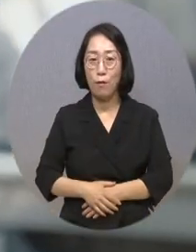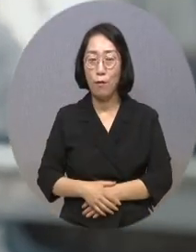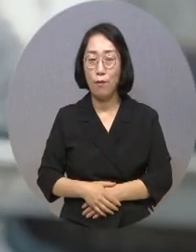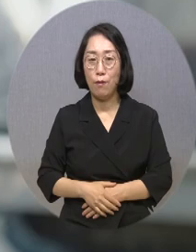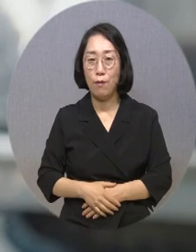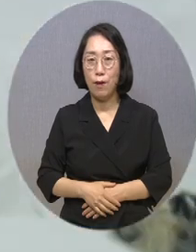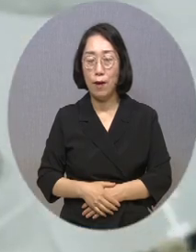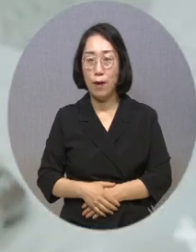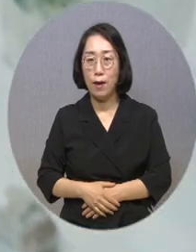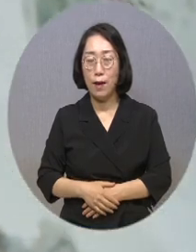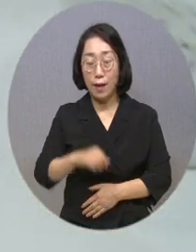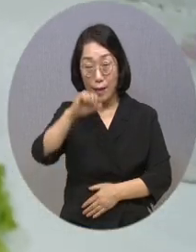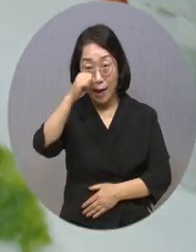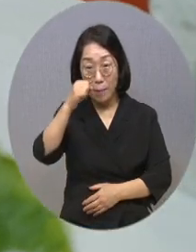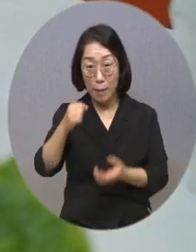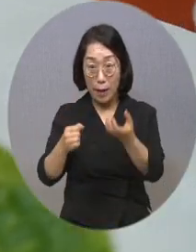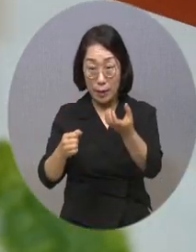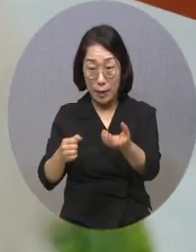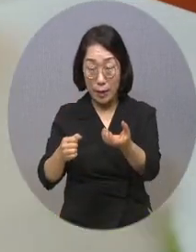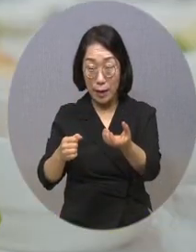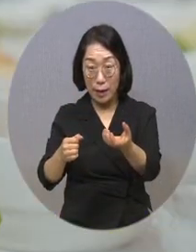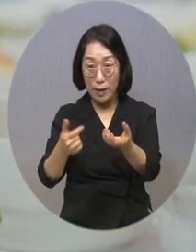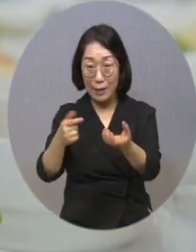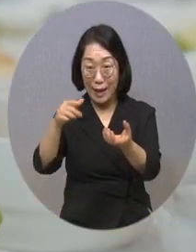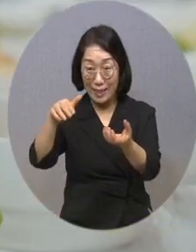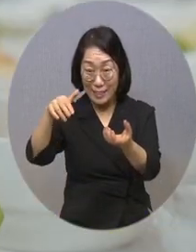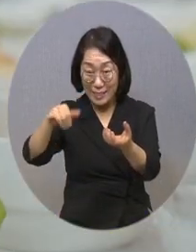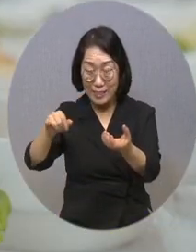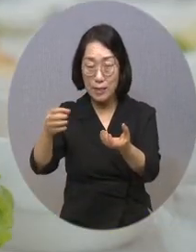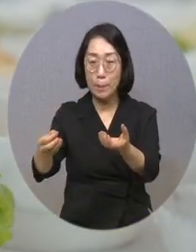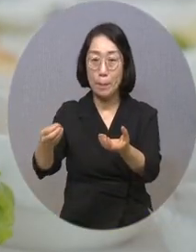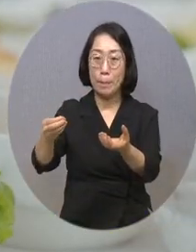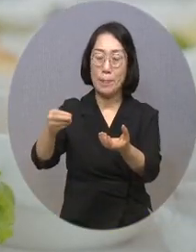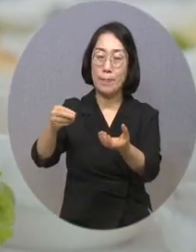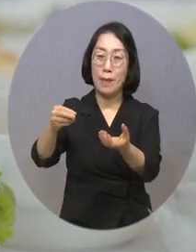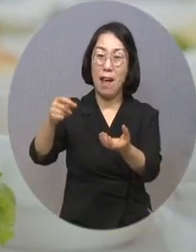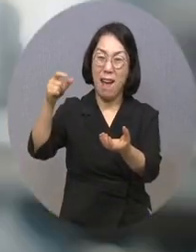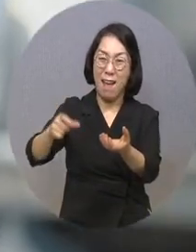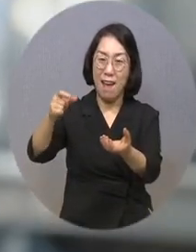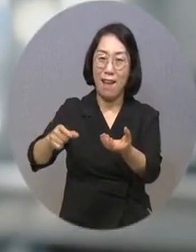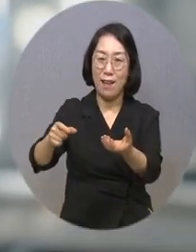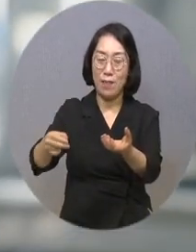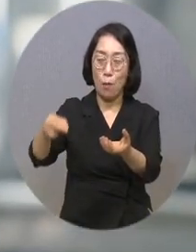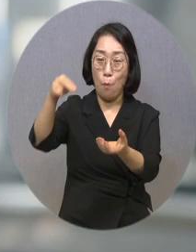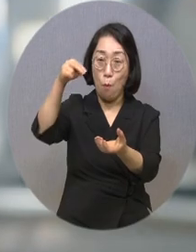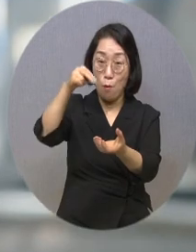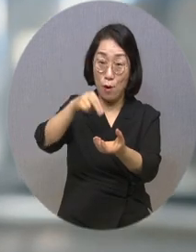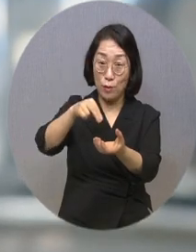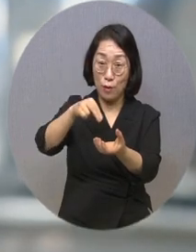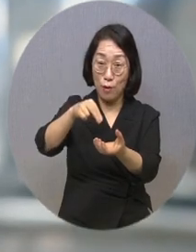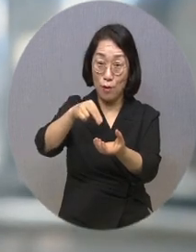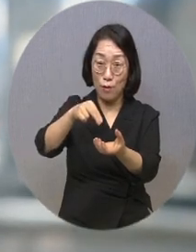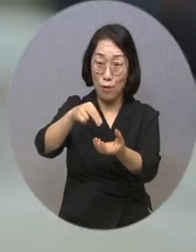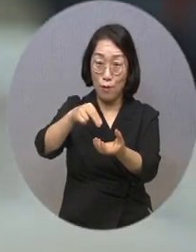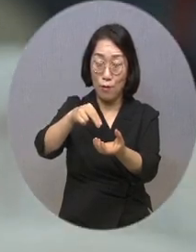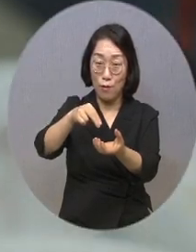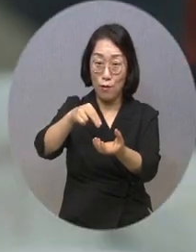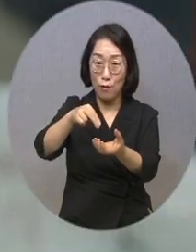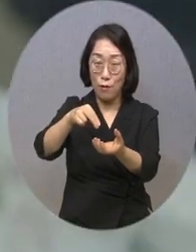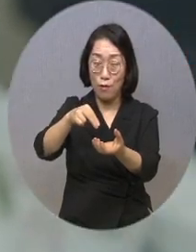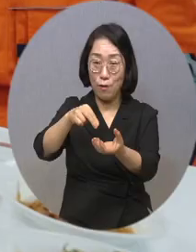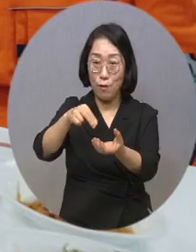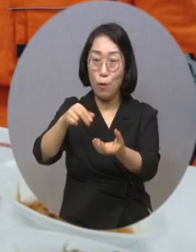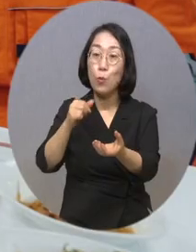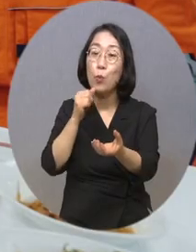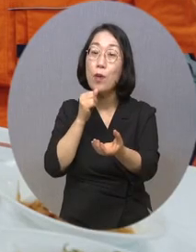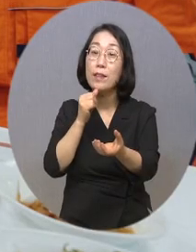영화에다가 이렇게 낙지를. 네. 오, 힘이 너무 굉장히 좋아요. 이렇게 올려가지고. 올린 다음에. 이